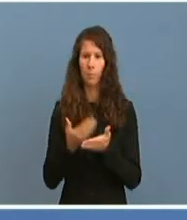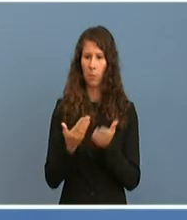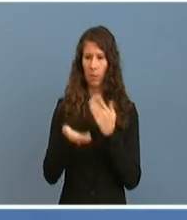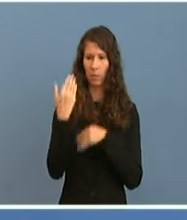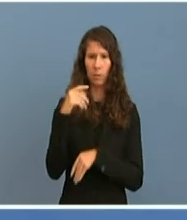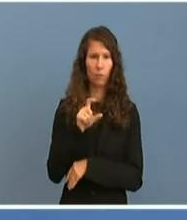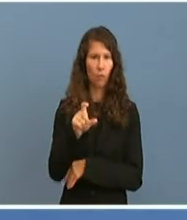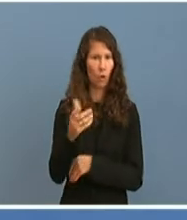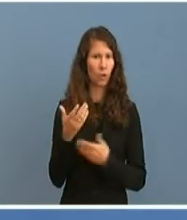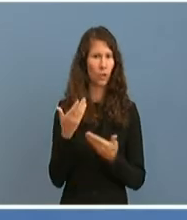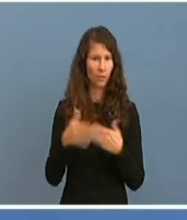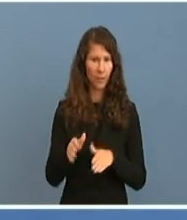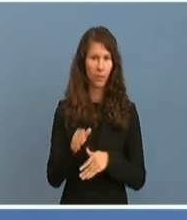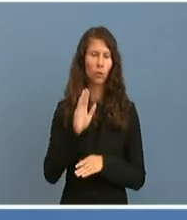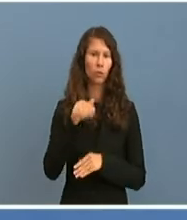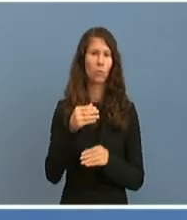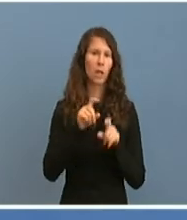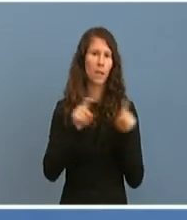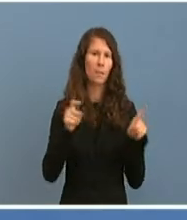Libyen